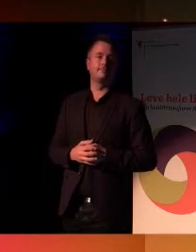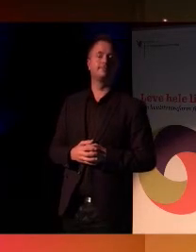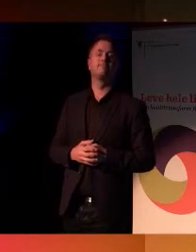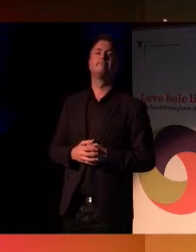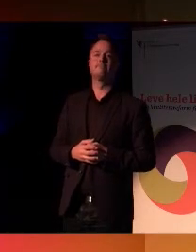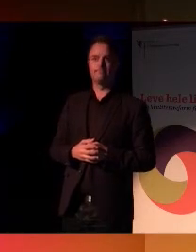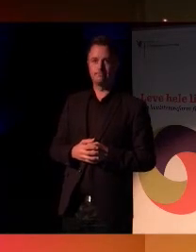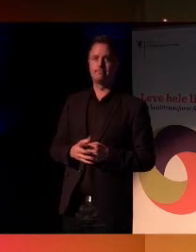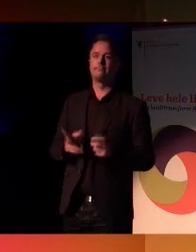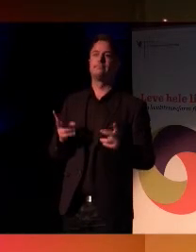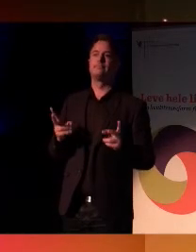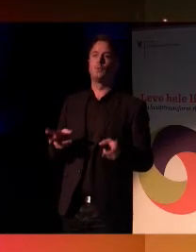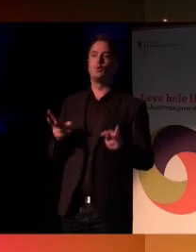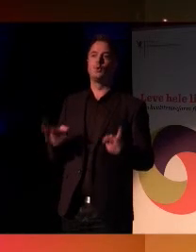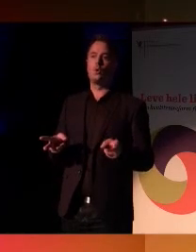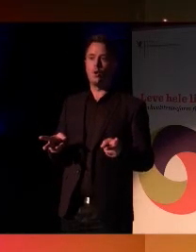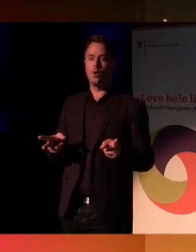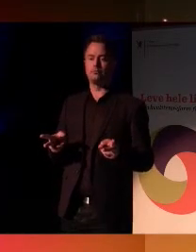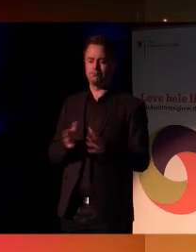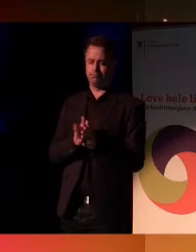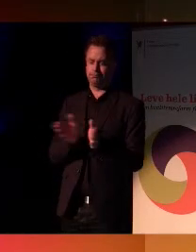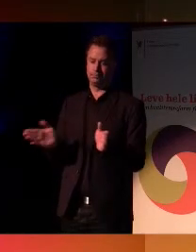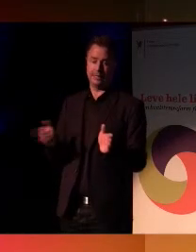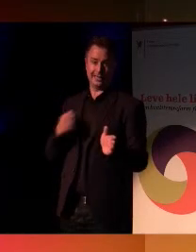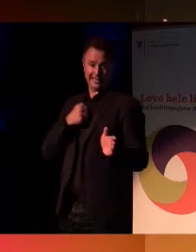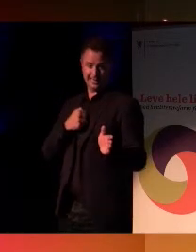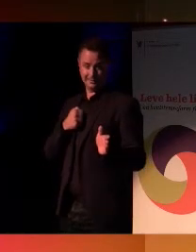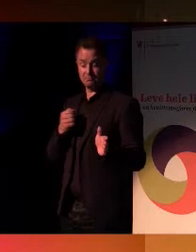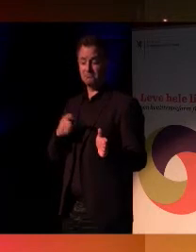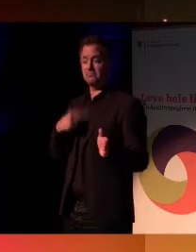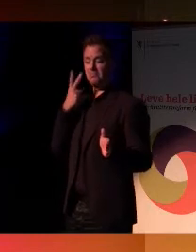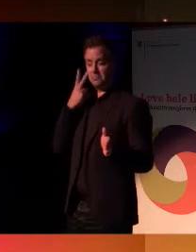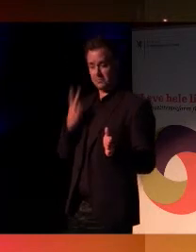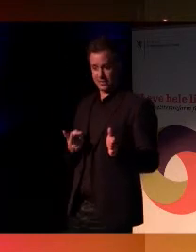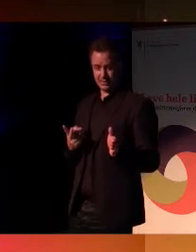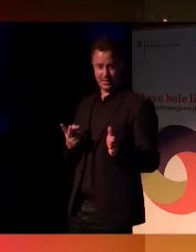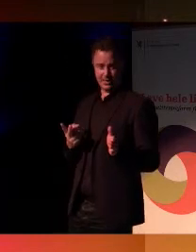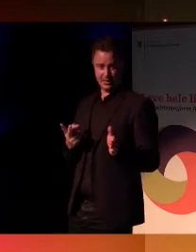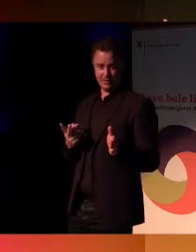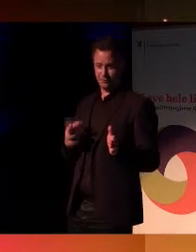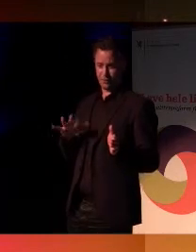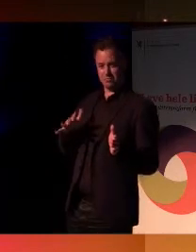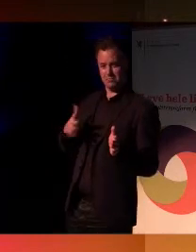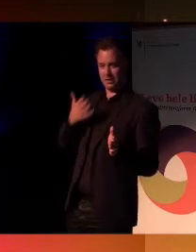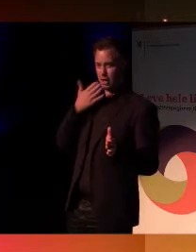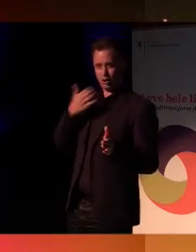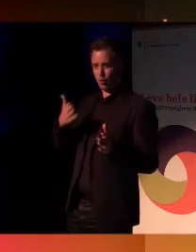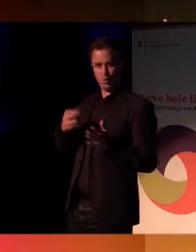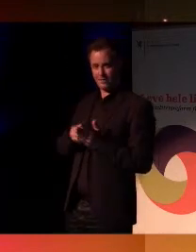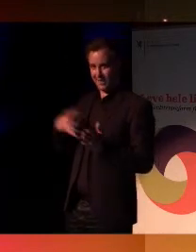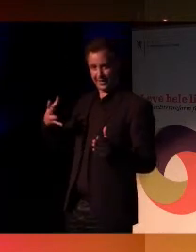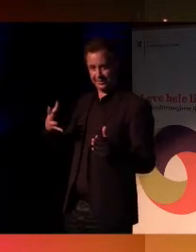Det er også en av de lidelsene der en faktisk finner at eldre har en dårligere effekt av behandling. Og